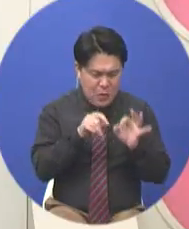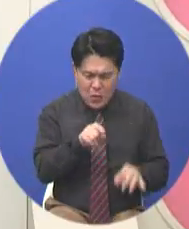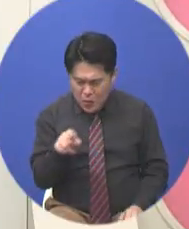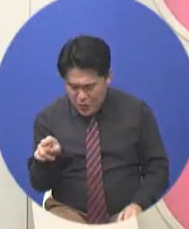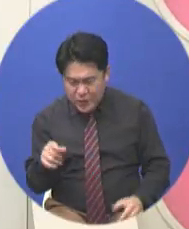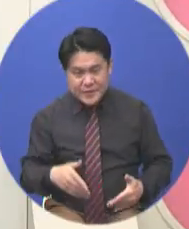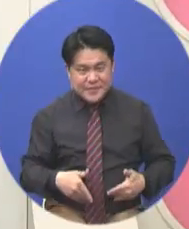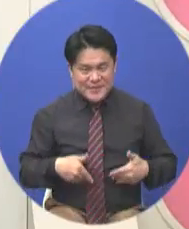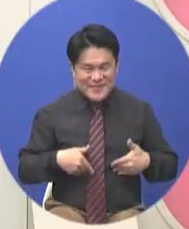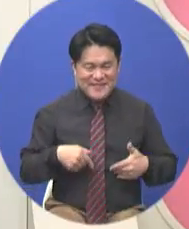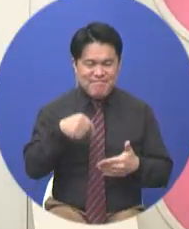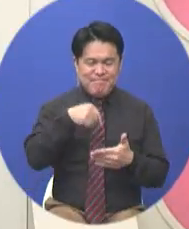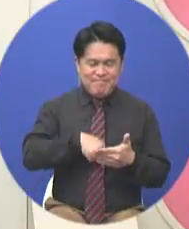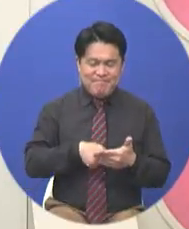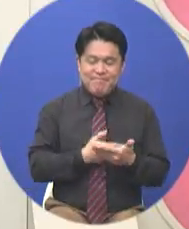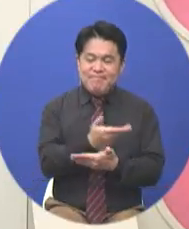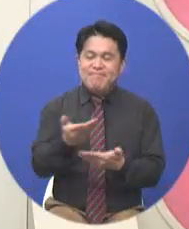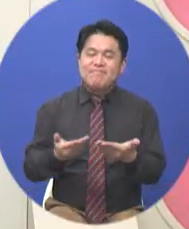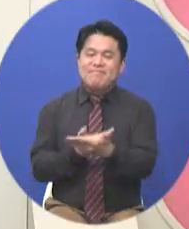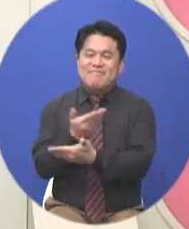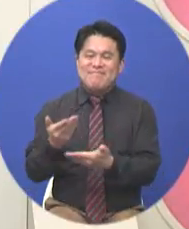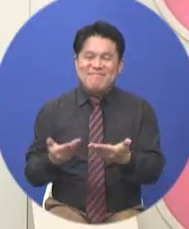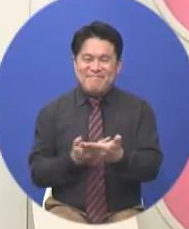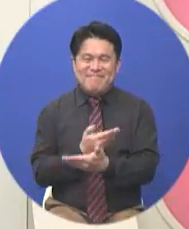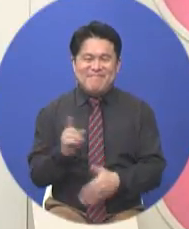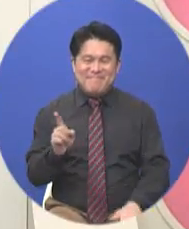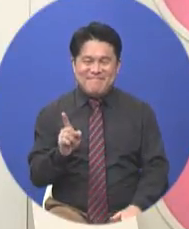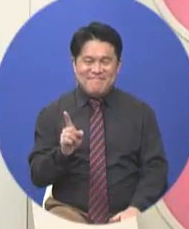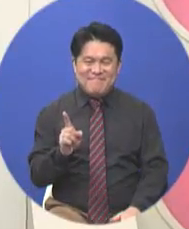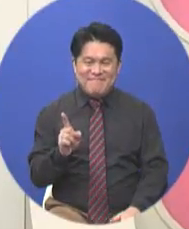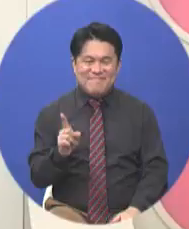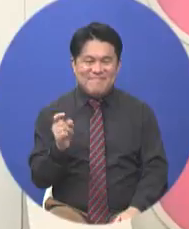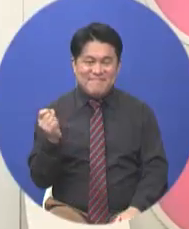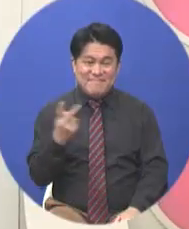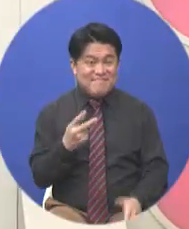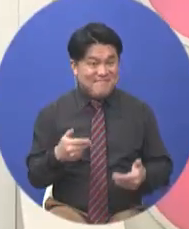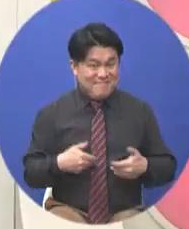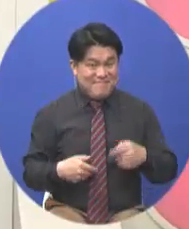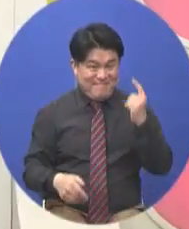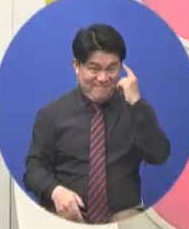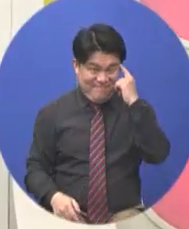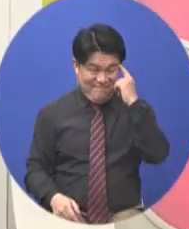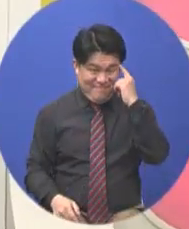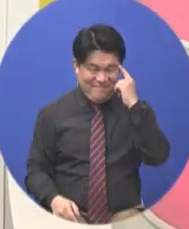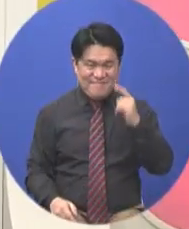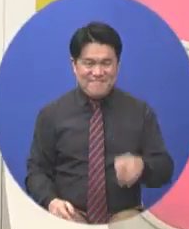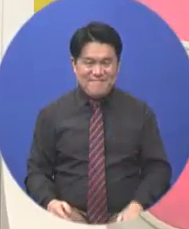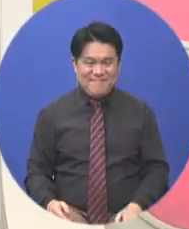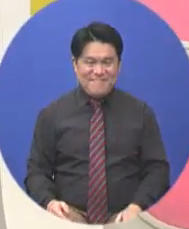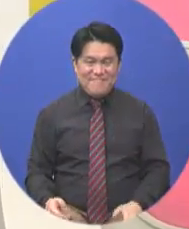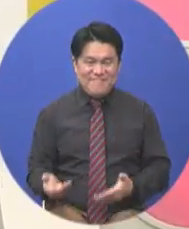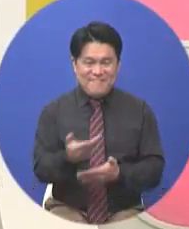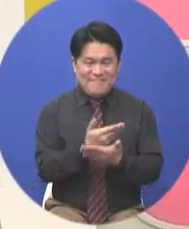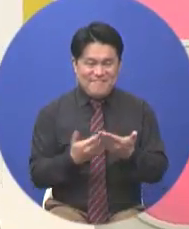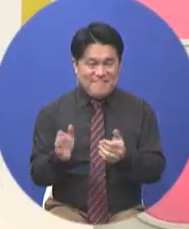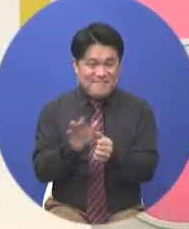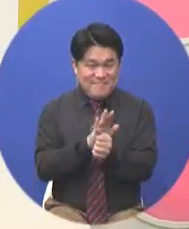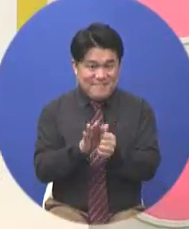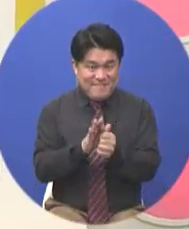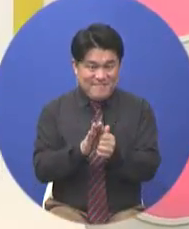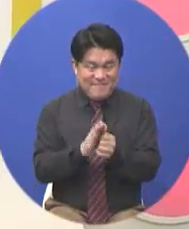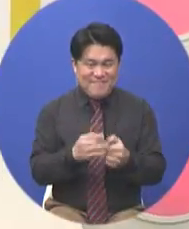네. 따뜻한 마음을 나누는 그 손길이 한 번 더 필요하지 않을까 싶습니다. 나눔과